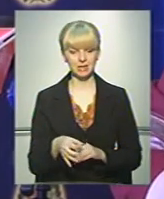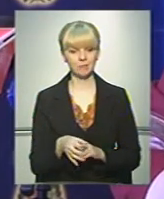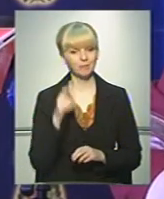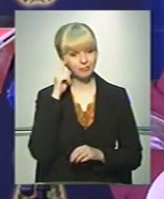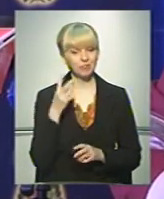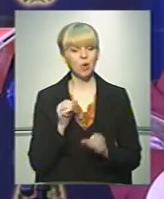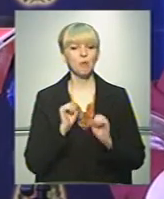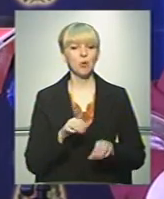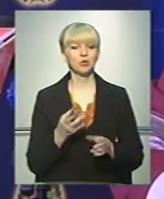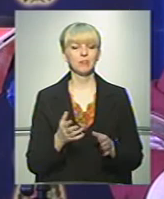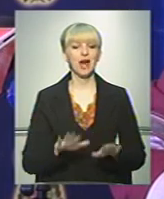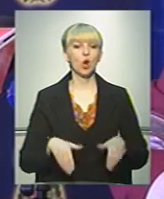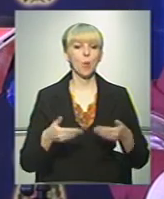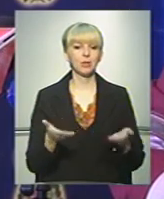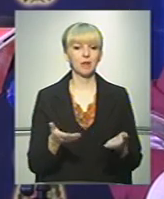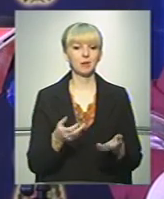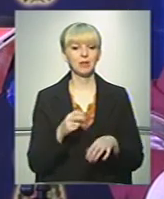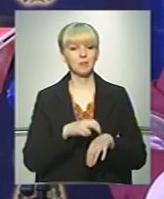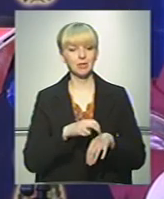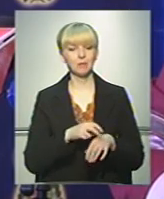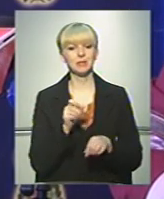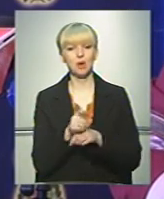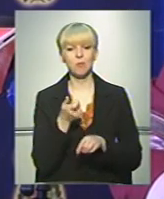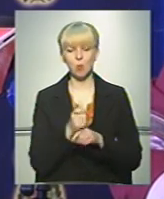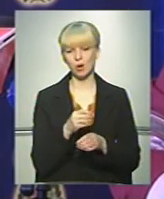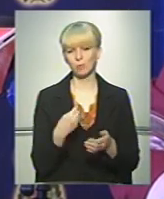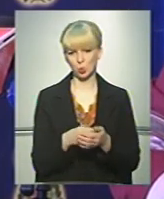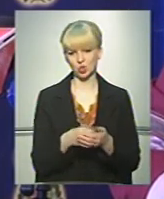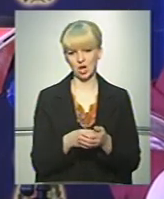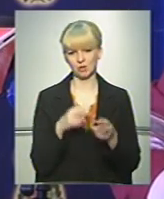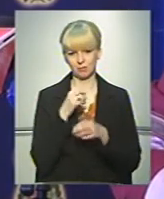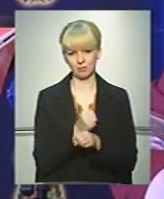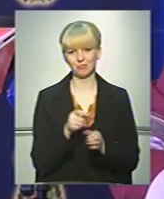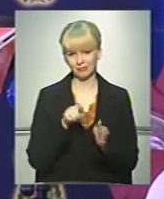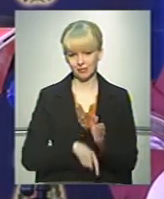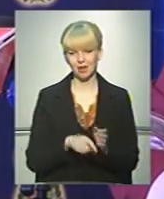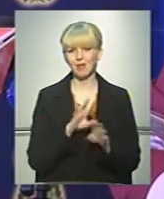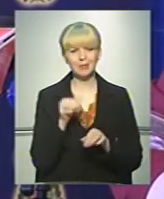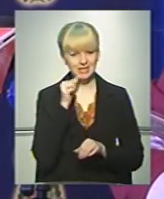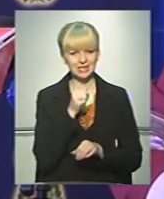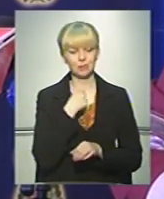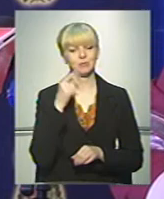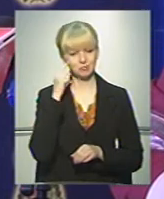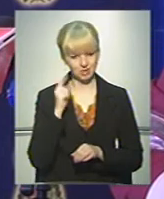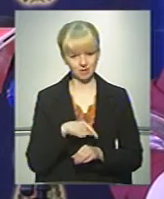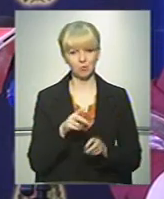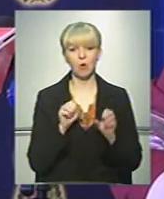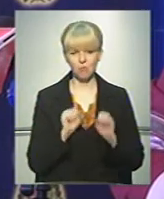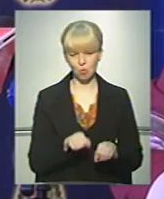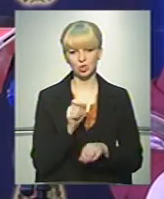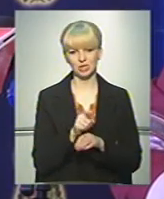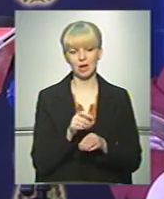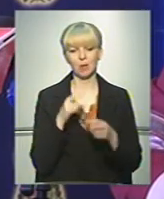знаете, ну, может быть, рекомендация для докторов назначать более бюджетные препараты, потому что, в общем, не секрет, мы знаем, что можно